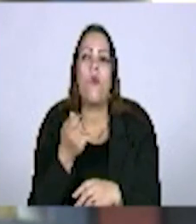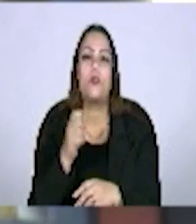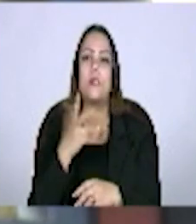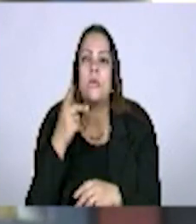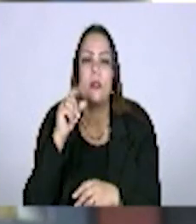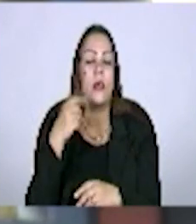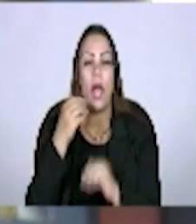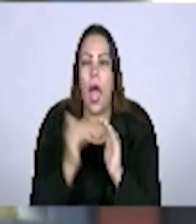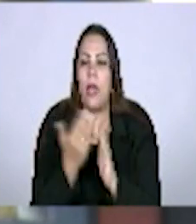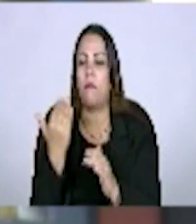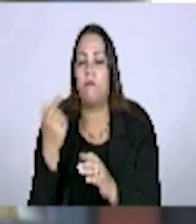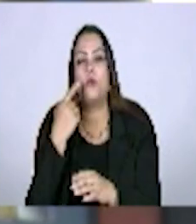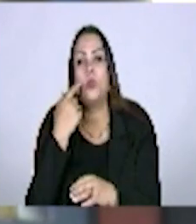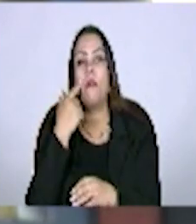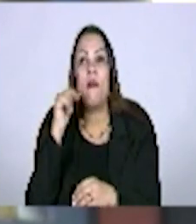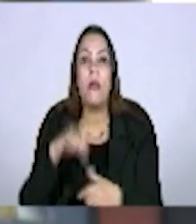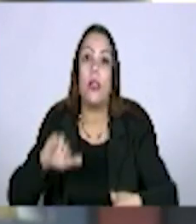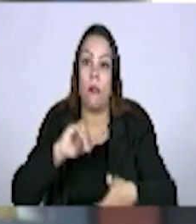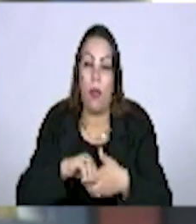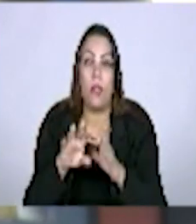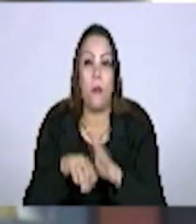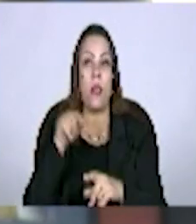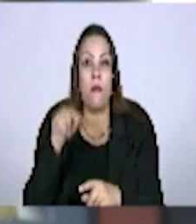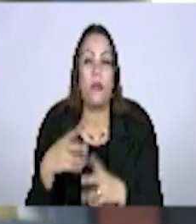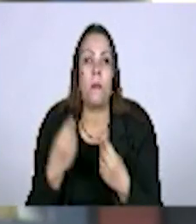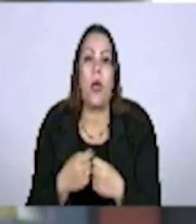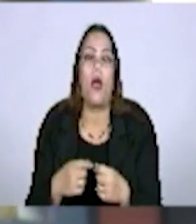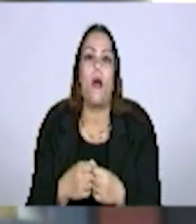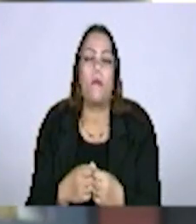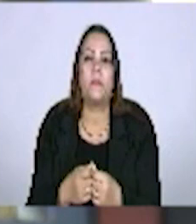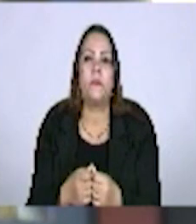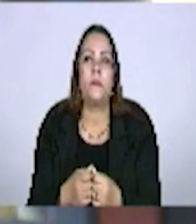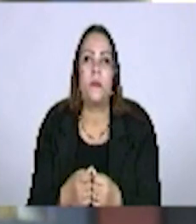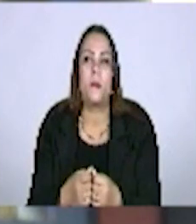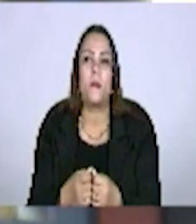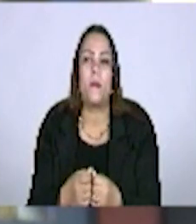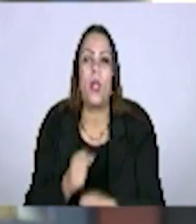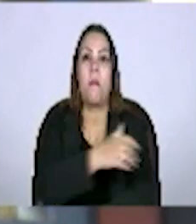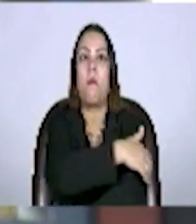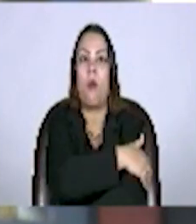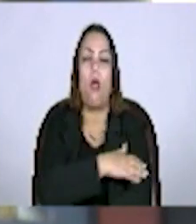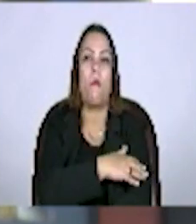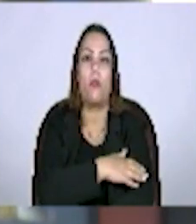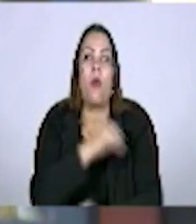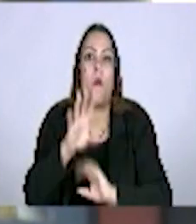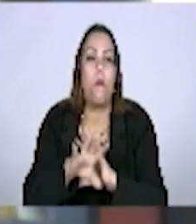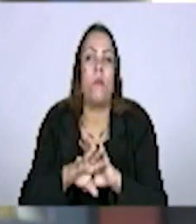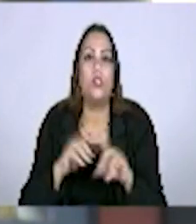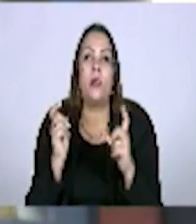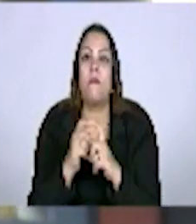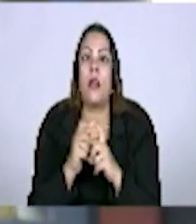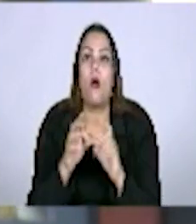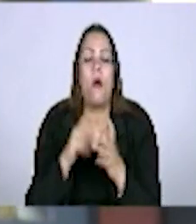منذ ايام قالوا ان في اتفاق حصل مع رابطه يعني منتجيه او مربي الدواجن واتفقوا